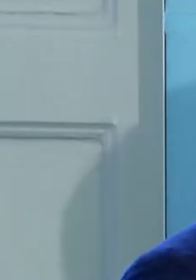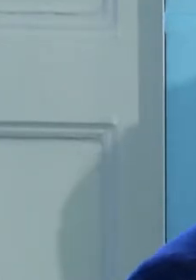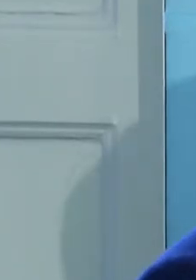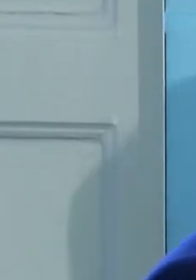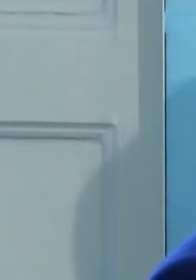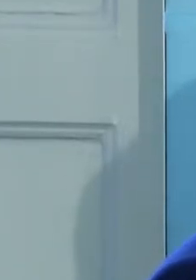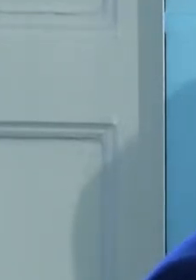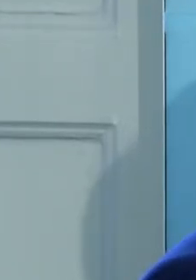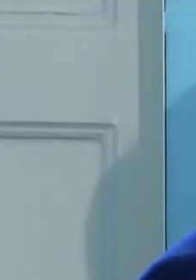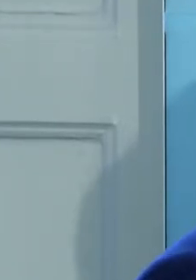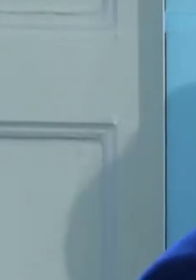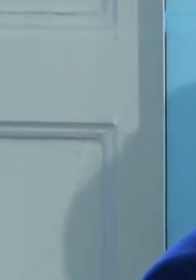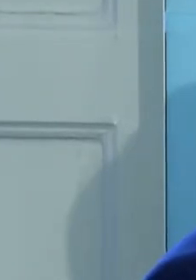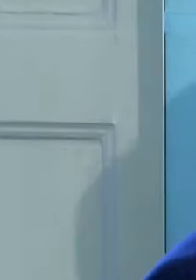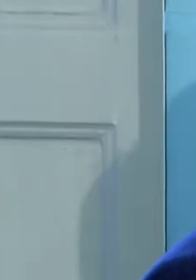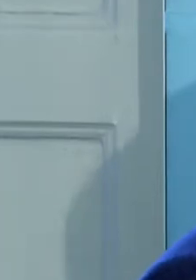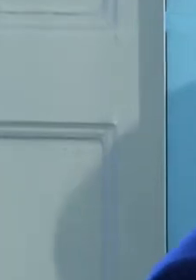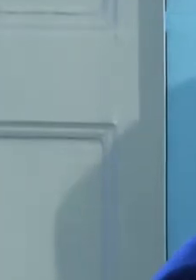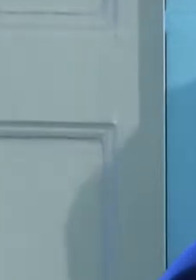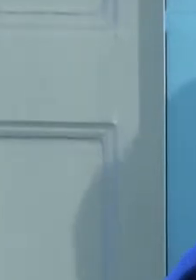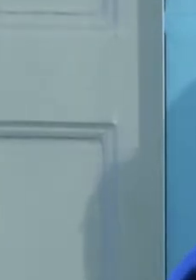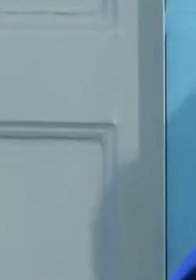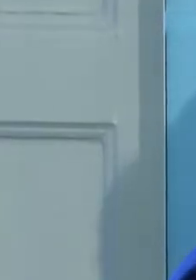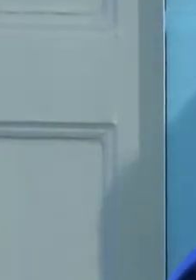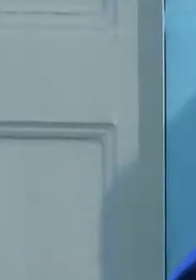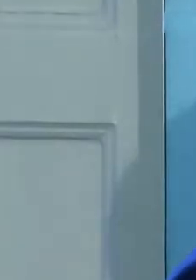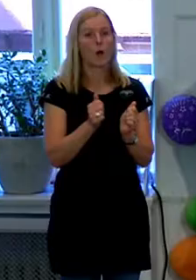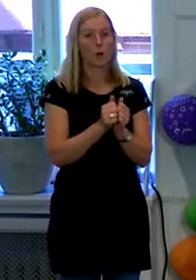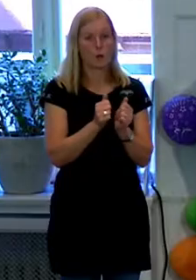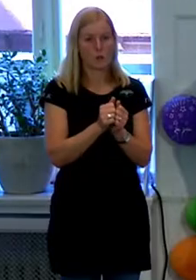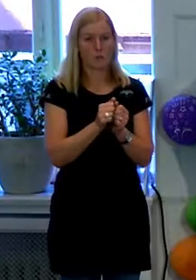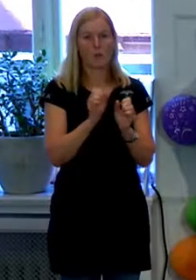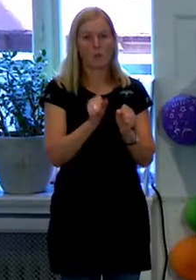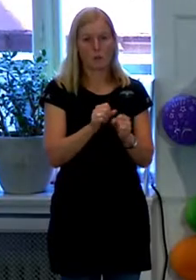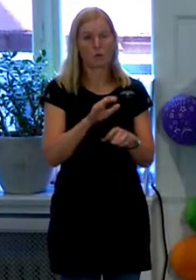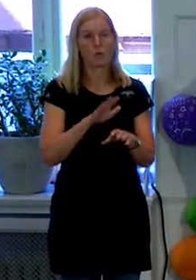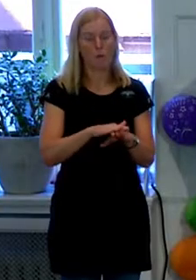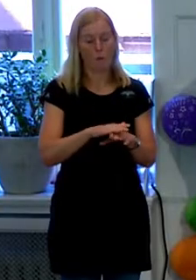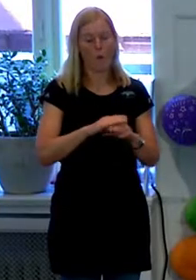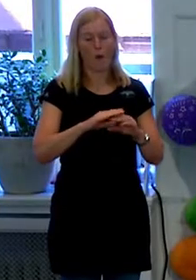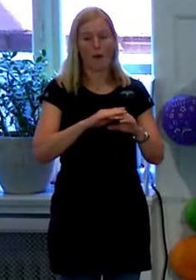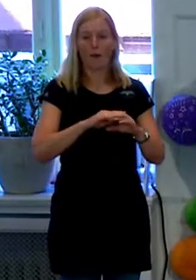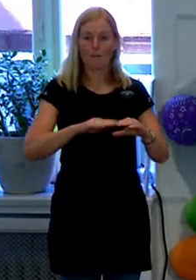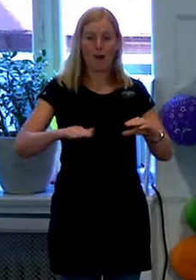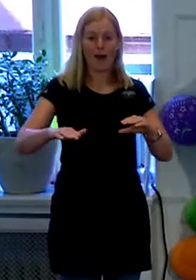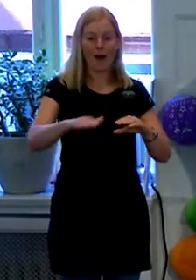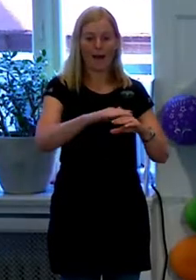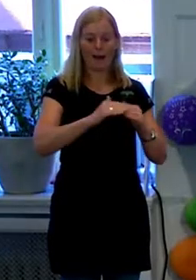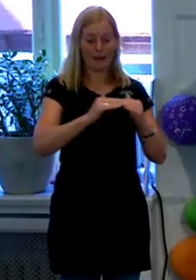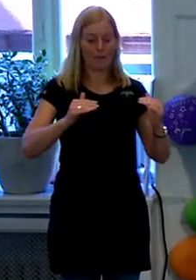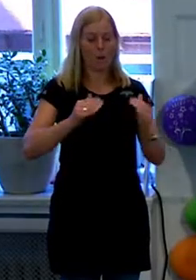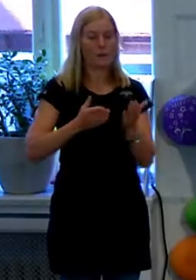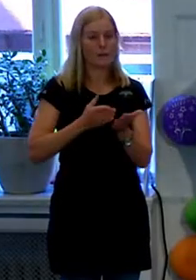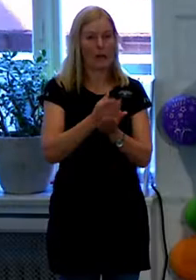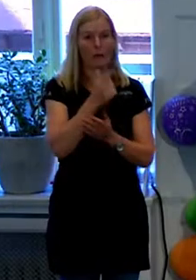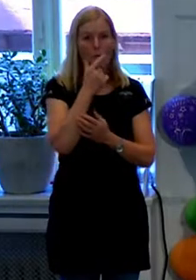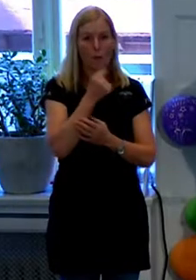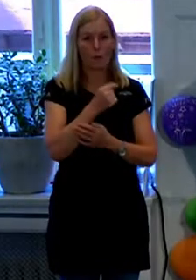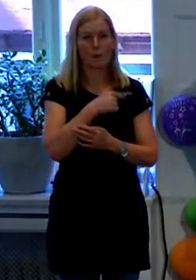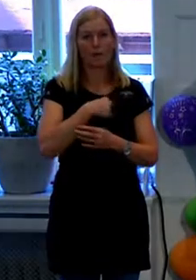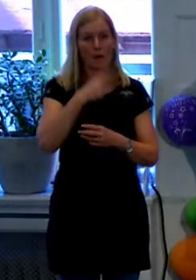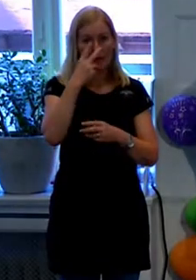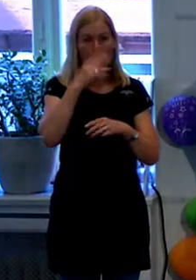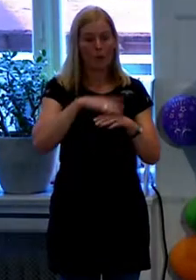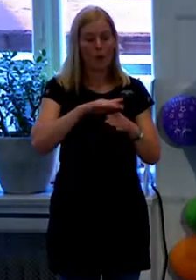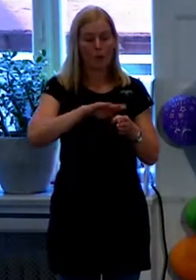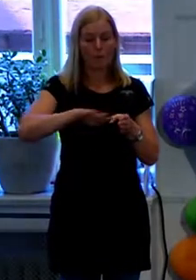på lång, lång sikt så tror jag att godset måste bort från marknivån genom Lund. Och vi tittar ju som sagt även på att få bort